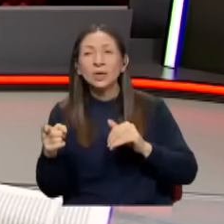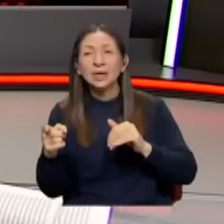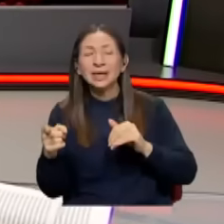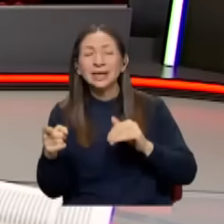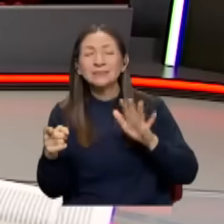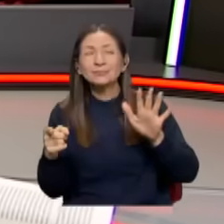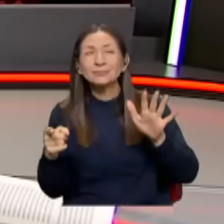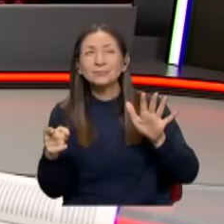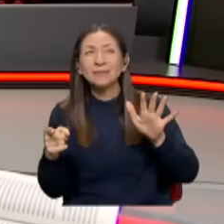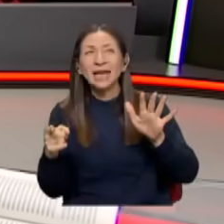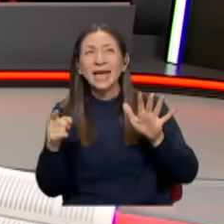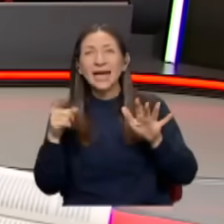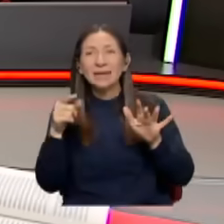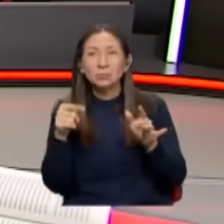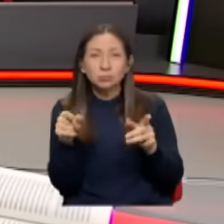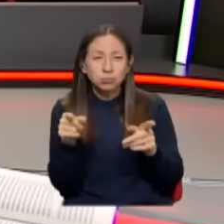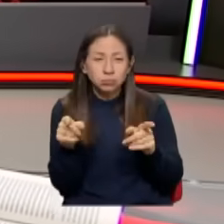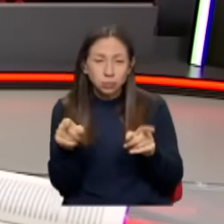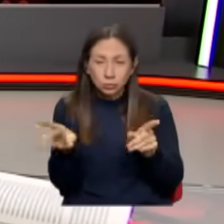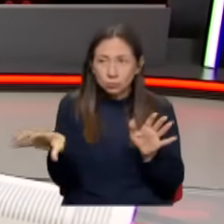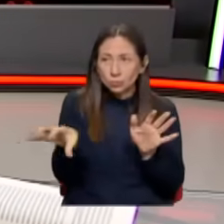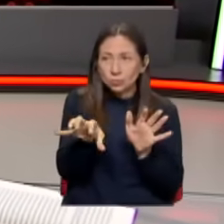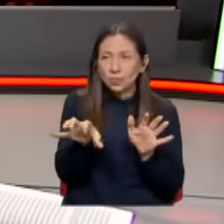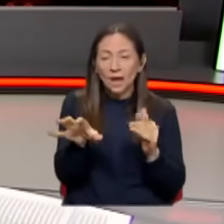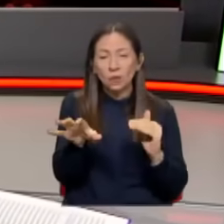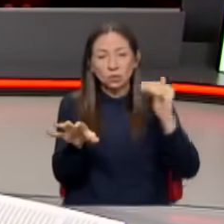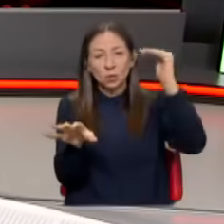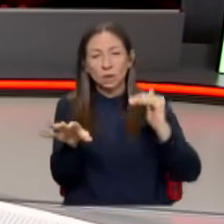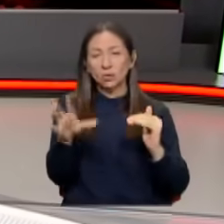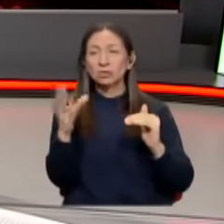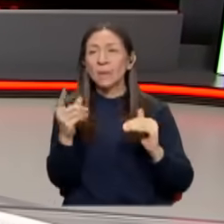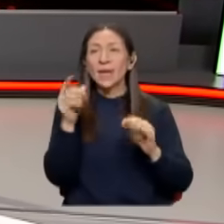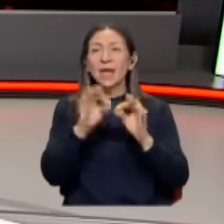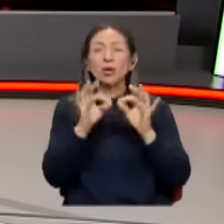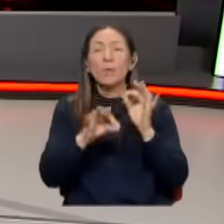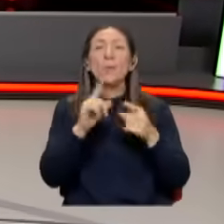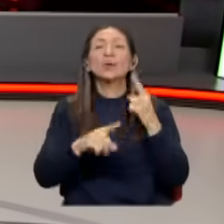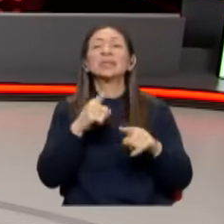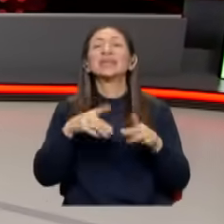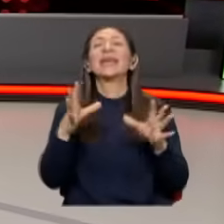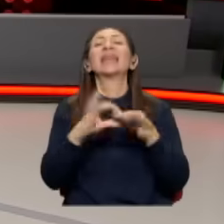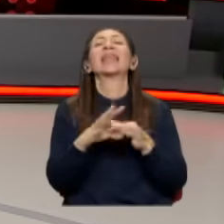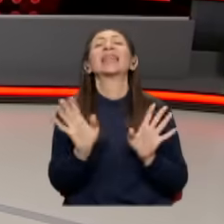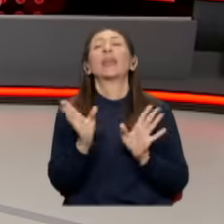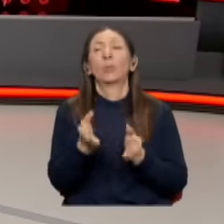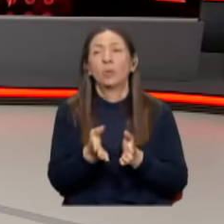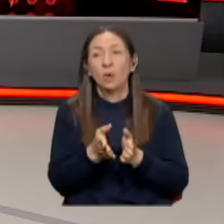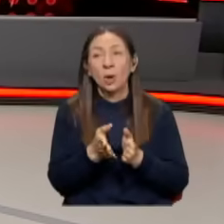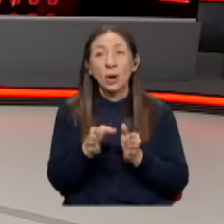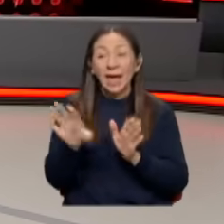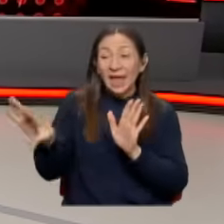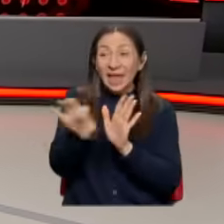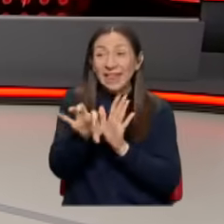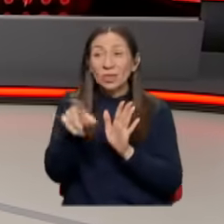ya zaten yer çekimi dolayısıyla ya onun üstünde ya altında olacak. Yani bir ekonomi politikasıyla falan ilgili değil bu. Baz